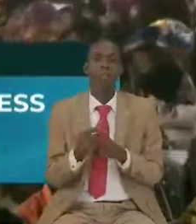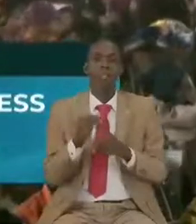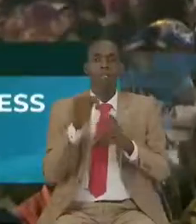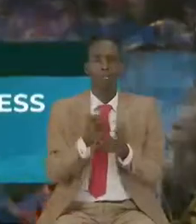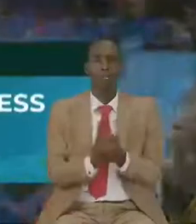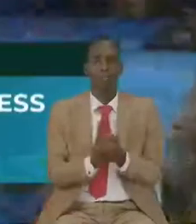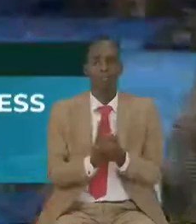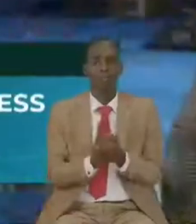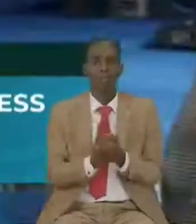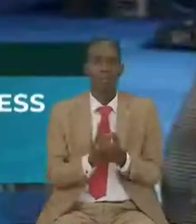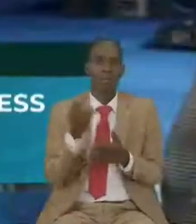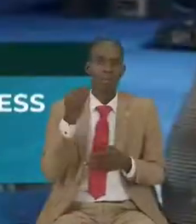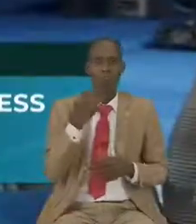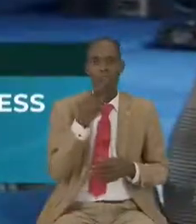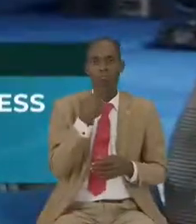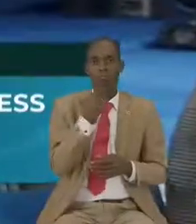Mais Jésus,